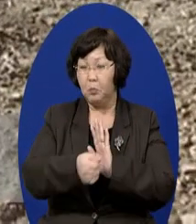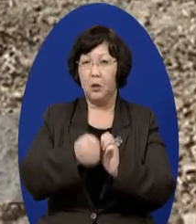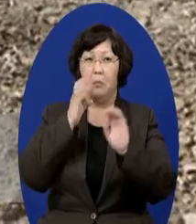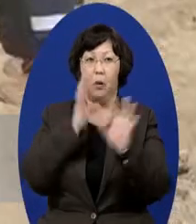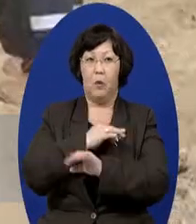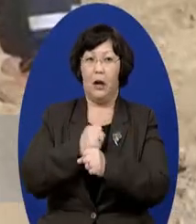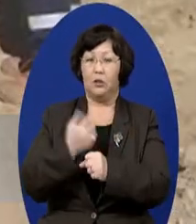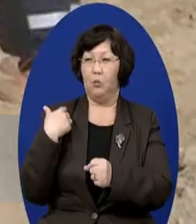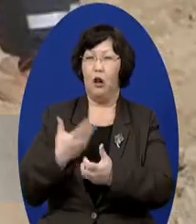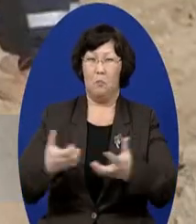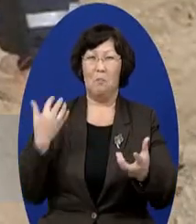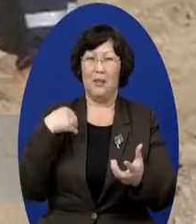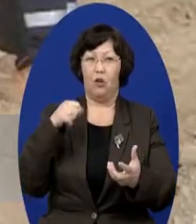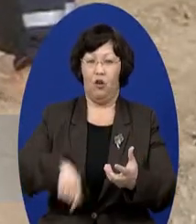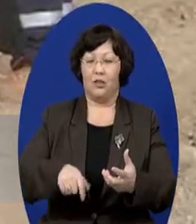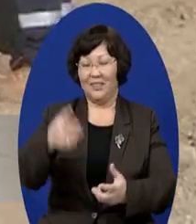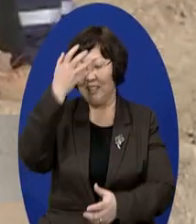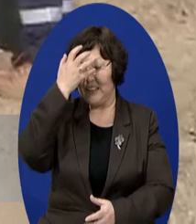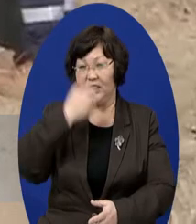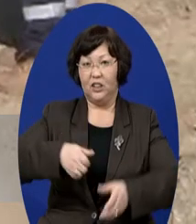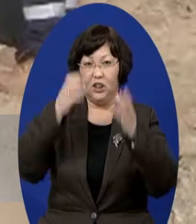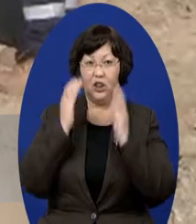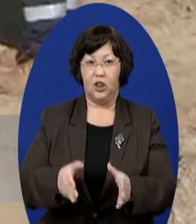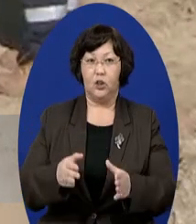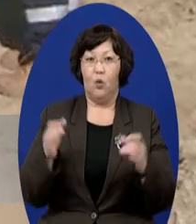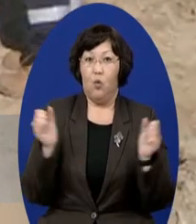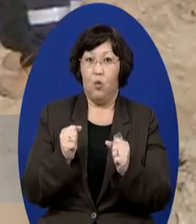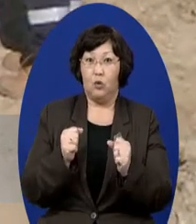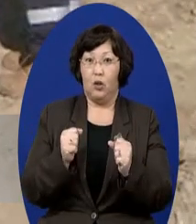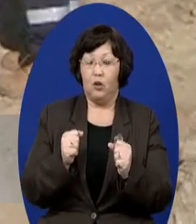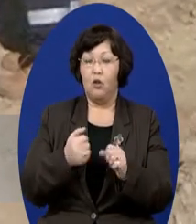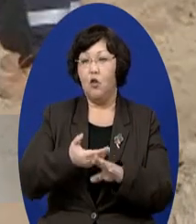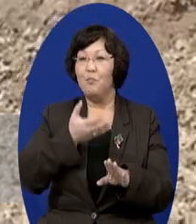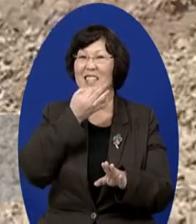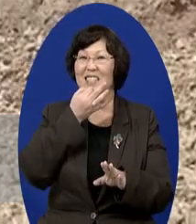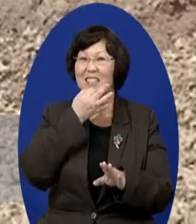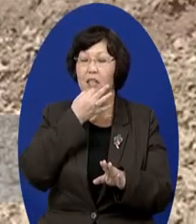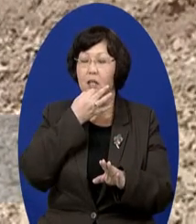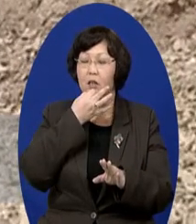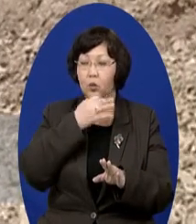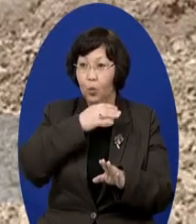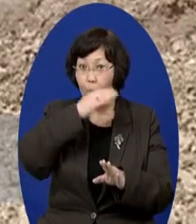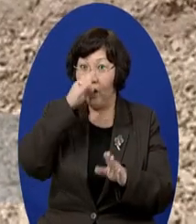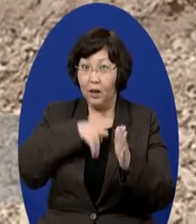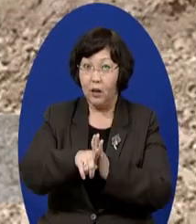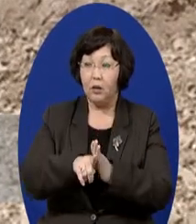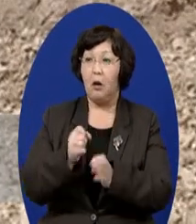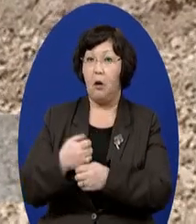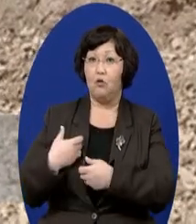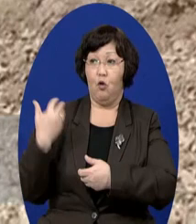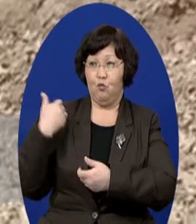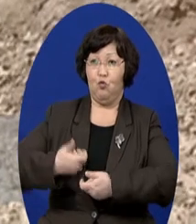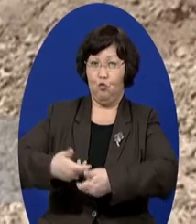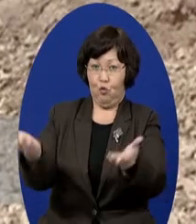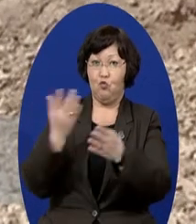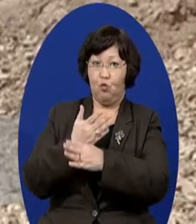цөөнгүй байсан. Харин энэ жилээс засгийн газар хүйтний улиралд сонгон шалгаруулалтаа хийж дуусгаад өр ормогц бүтээн байгуулалтын ажлуудыг